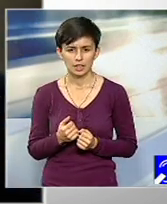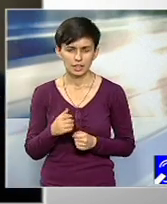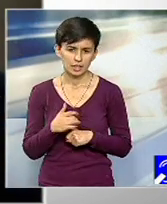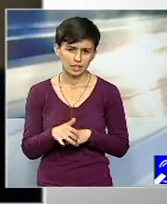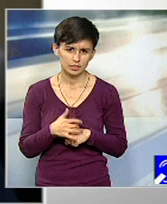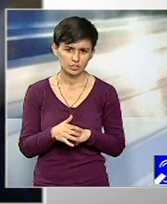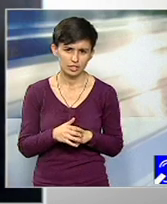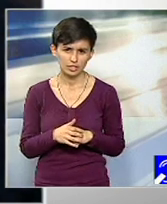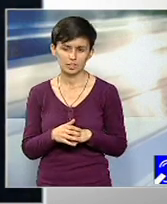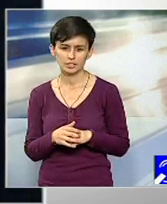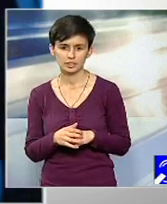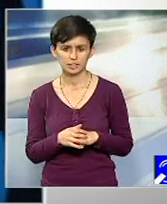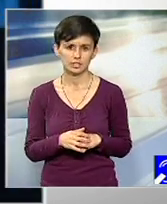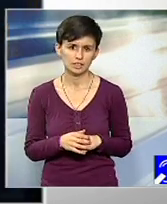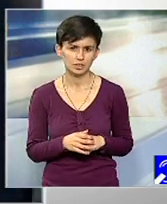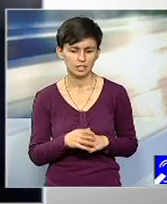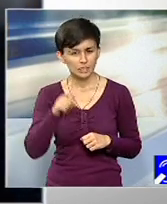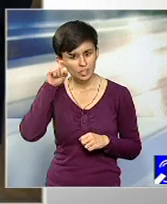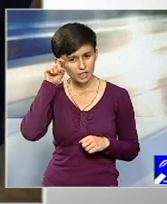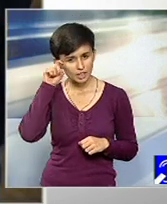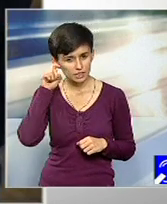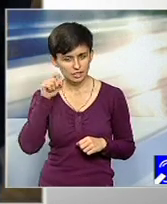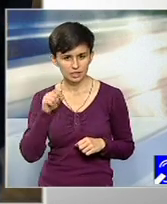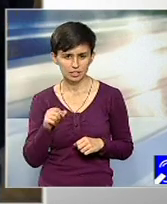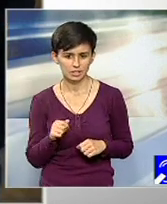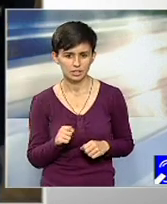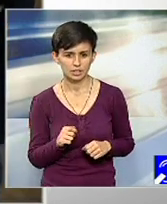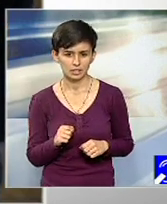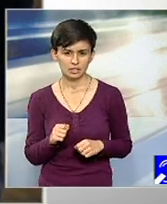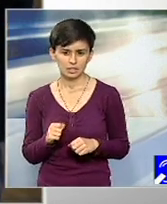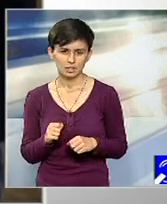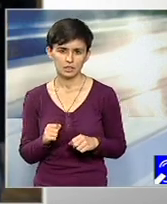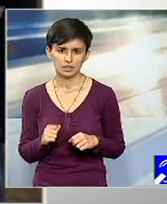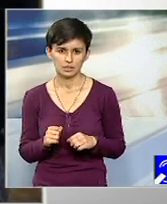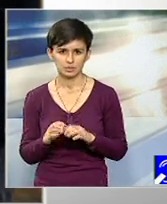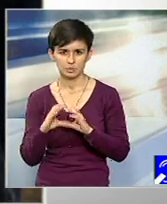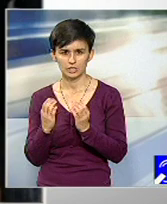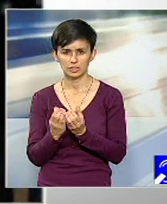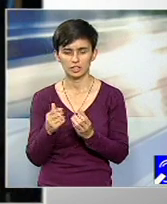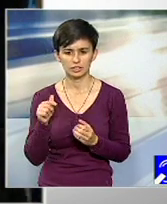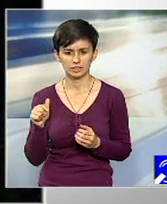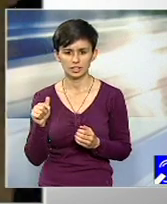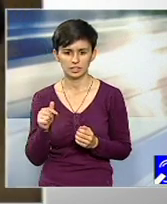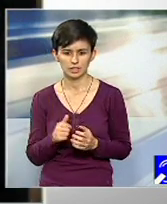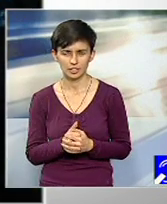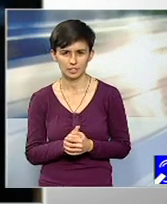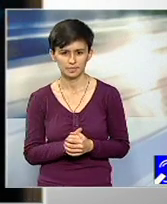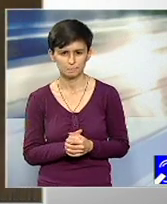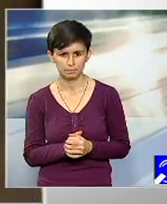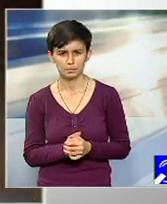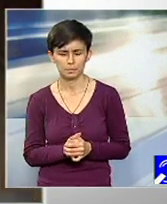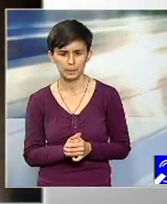să-i deruteze pe adversar, ca ei să creadă că mingea este la el, ori mingea este în dreapta și cel din dreapta va șuta de